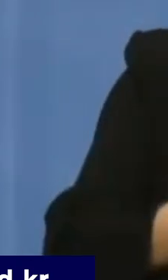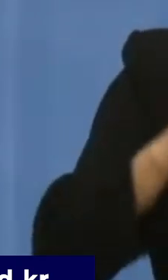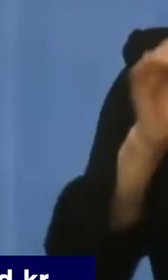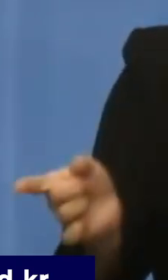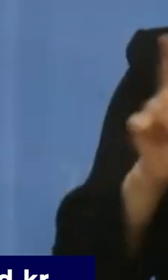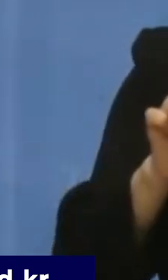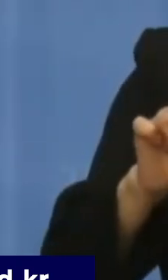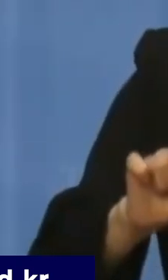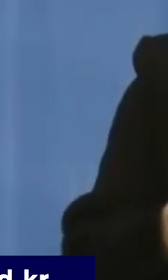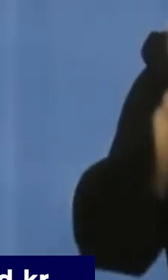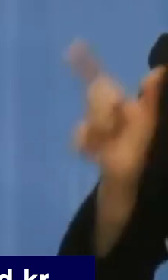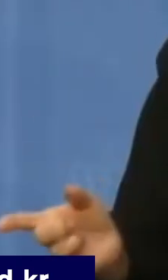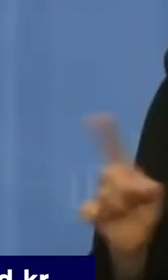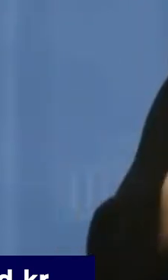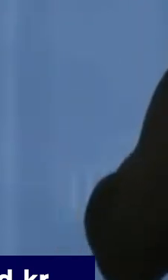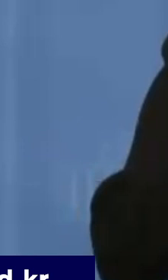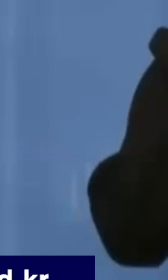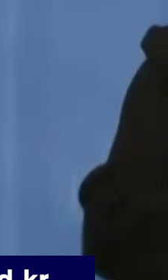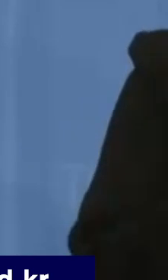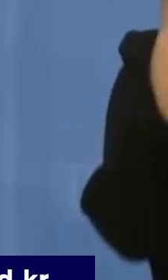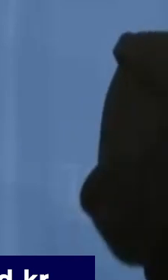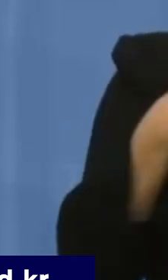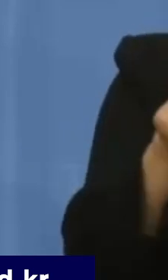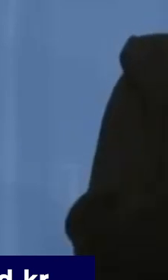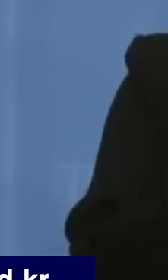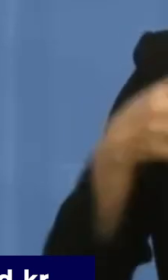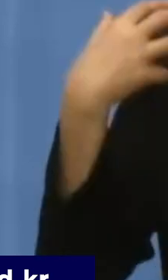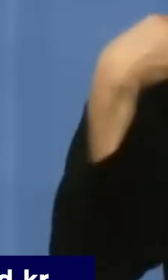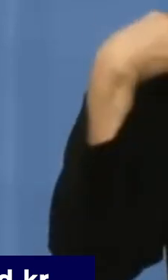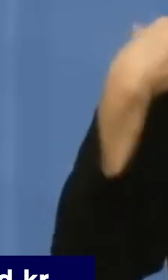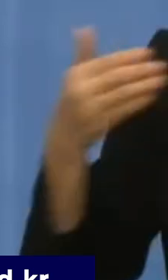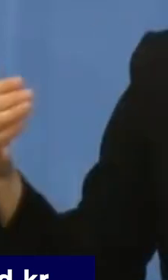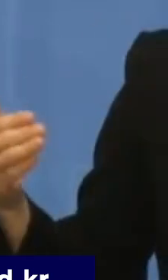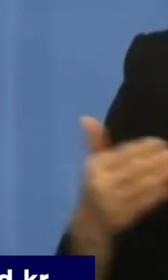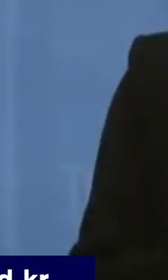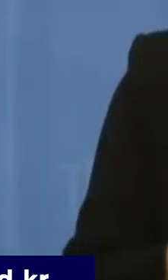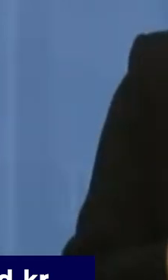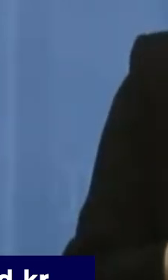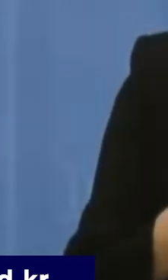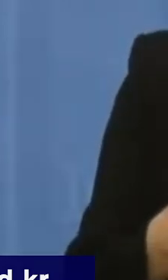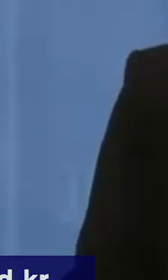민생을 살리고 또 민주주의를 지키기 위한 소임을 다 해내겠습니다. 이상입니다.